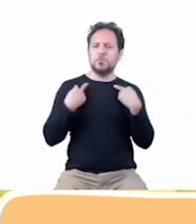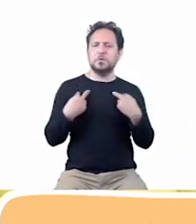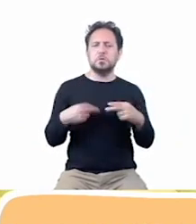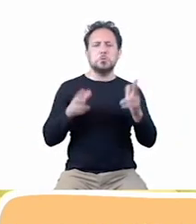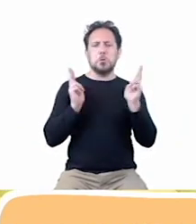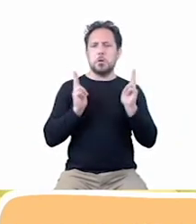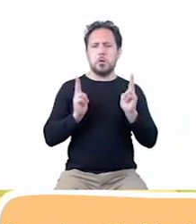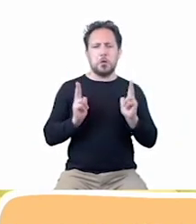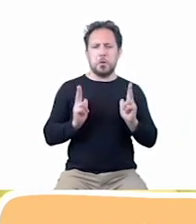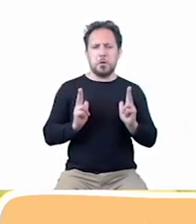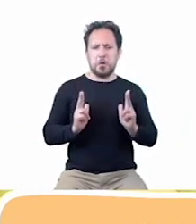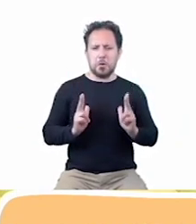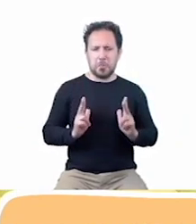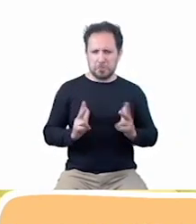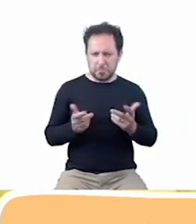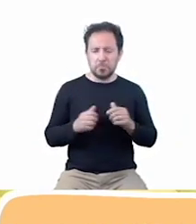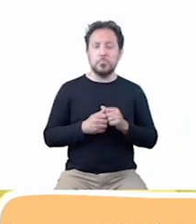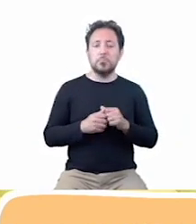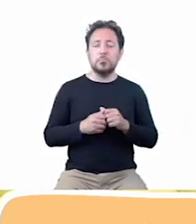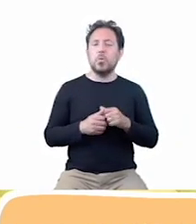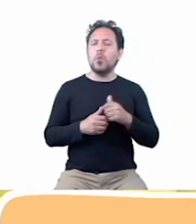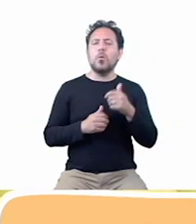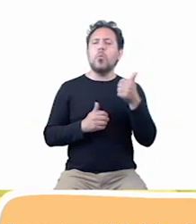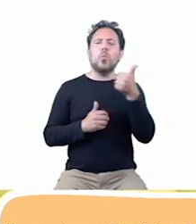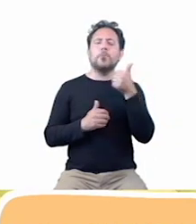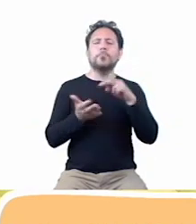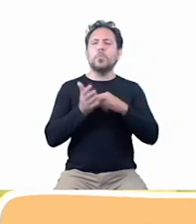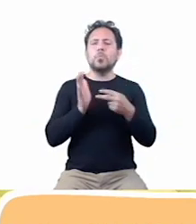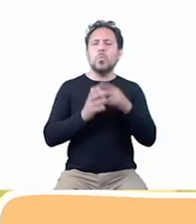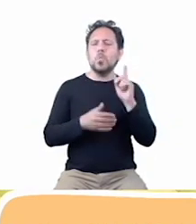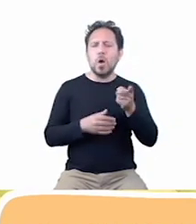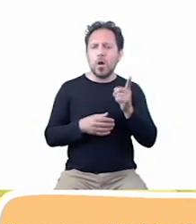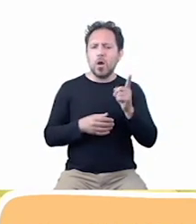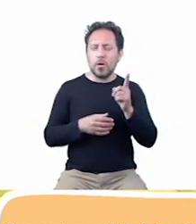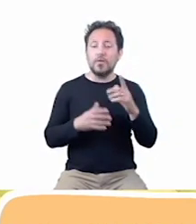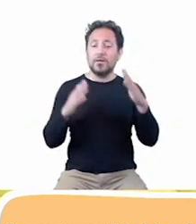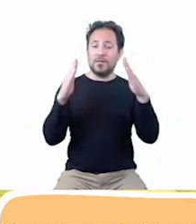L'unico rumore nella casa era l'abbaiare di Rocky.